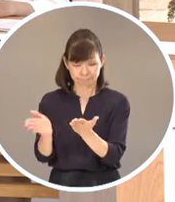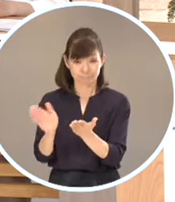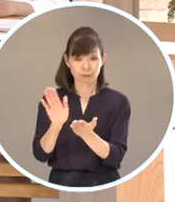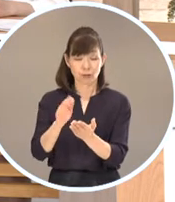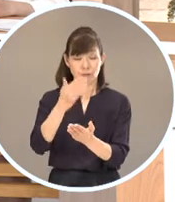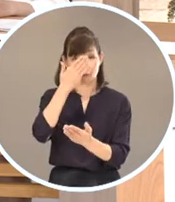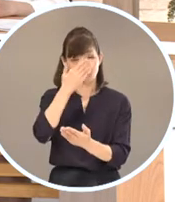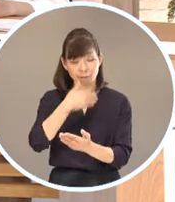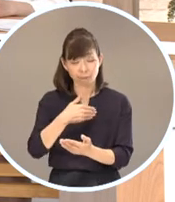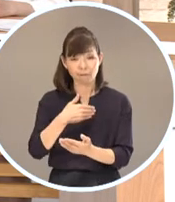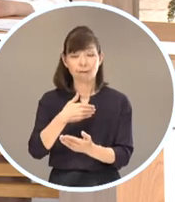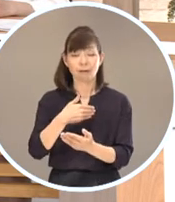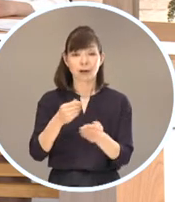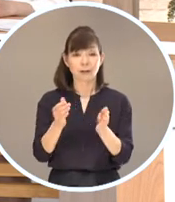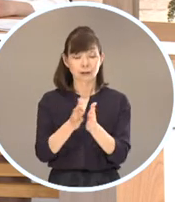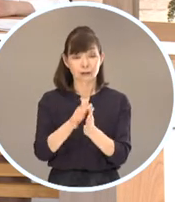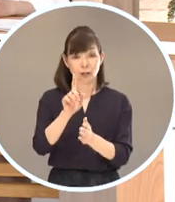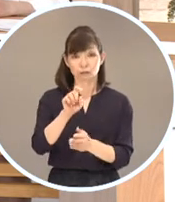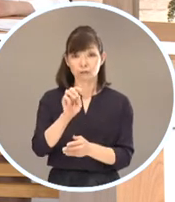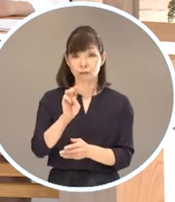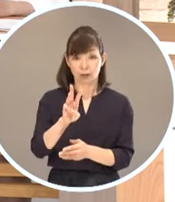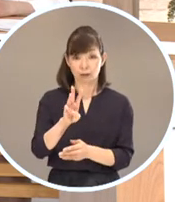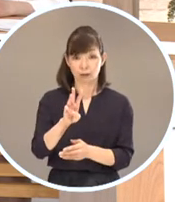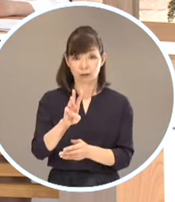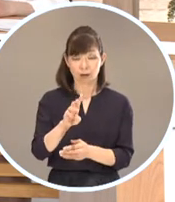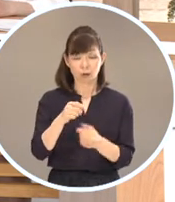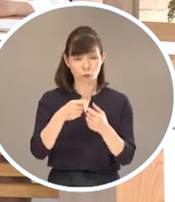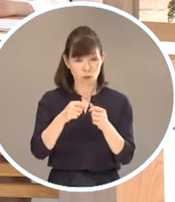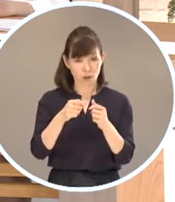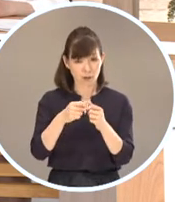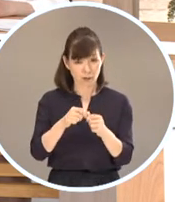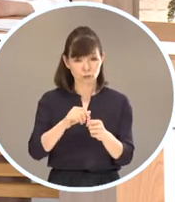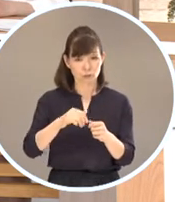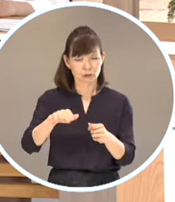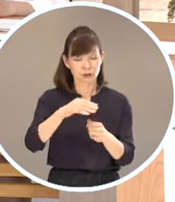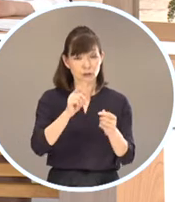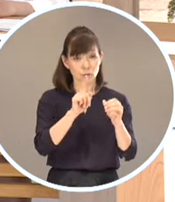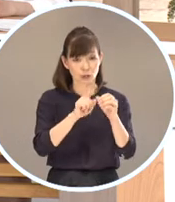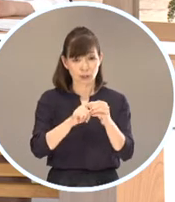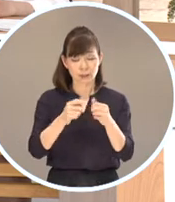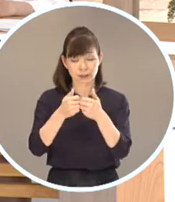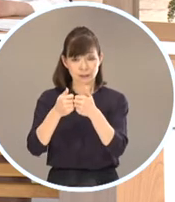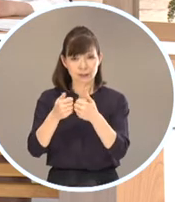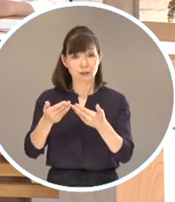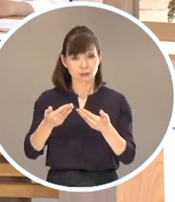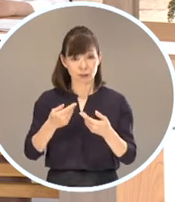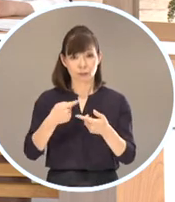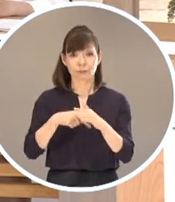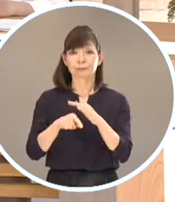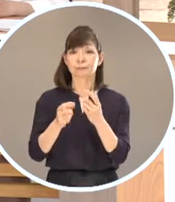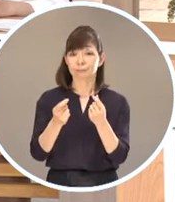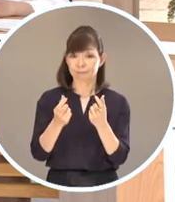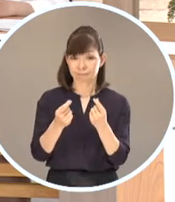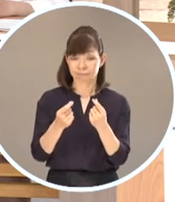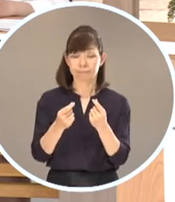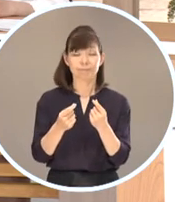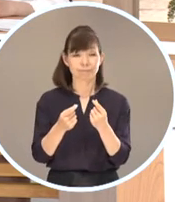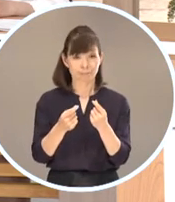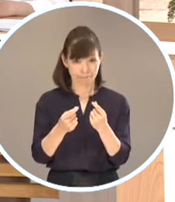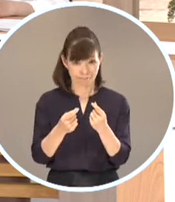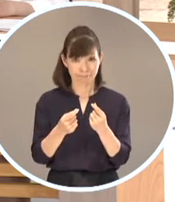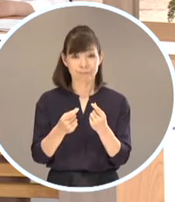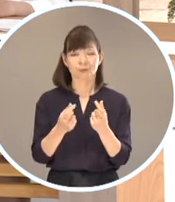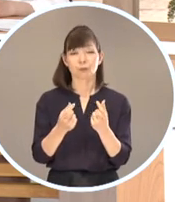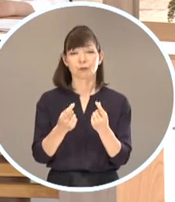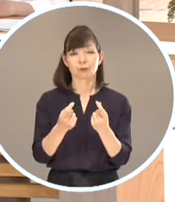よ。全部で13もあるんだね。 それだけ細かく県民のために審議してくださってるってことなんですね。 そうな